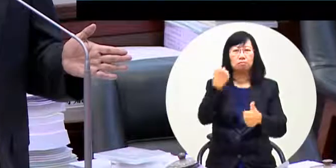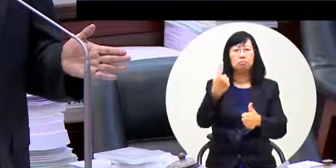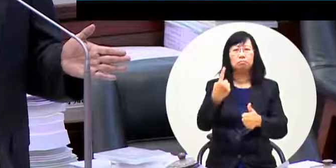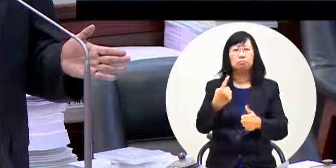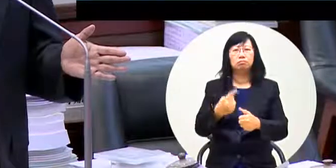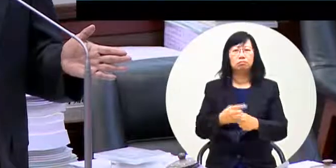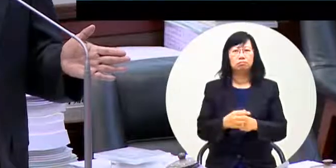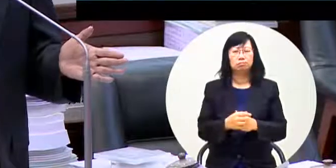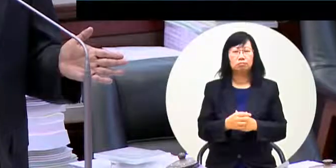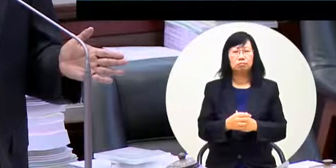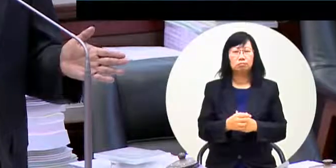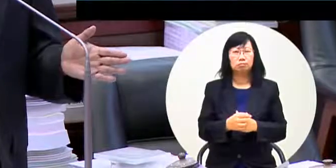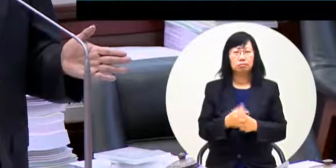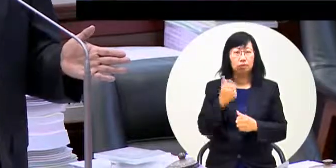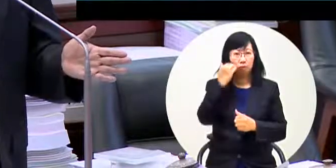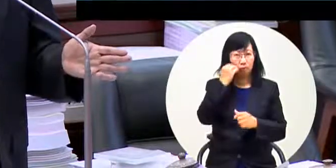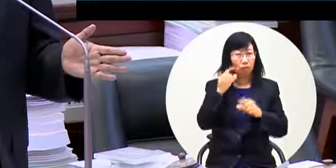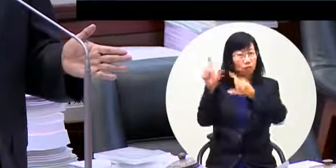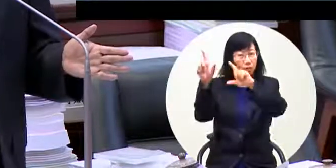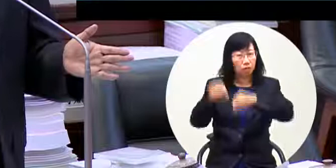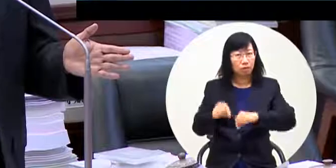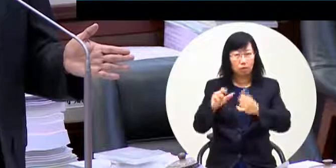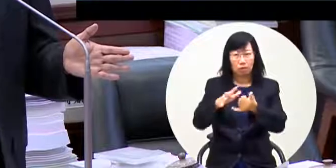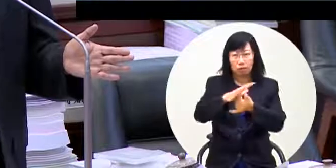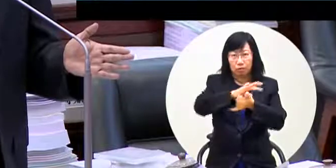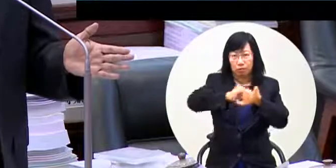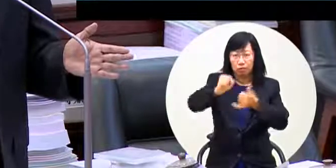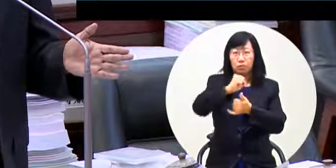的指数，刚好是台中市刚好是